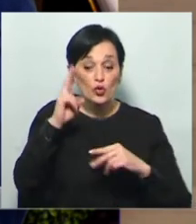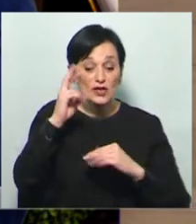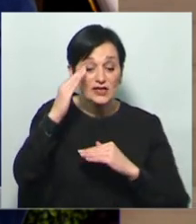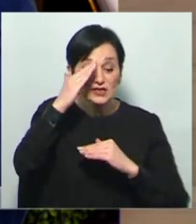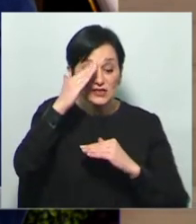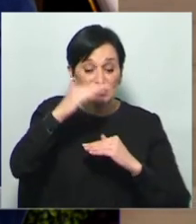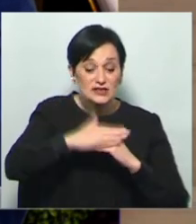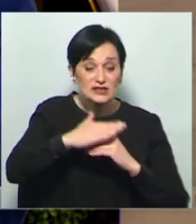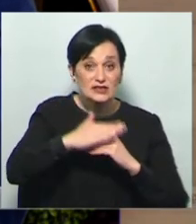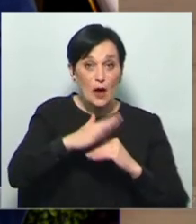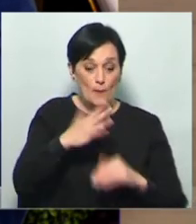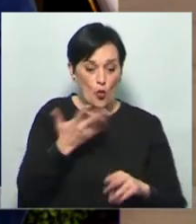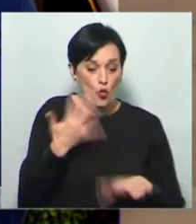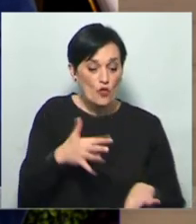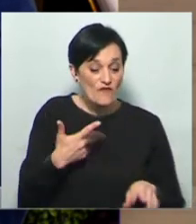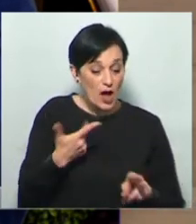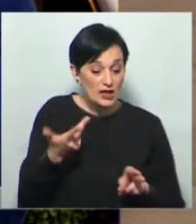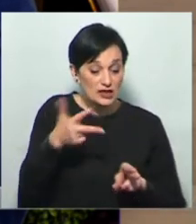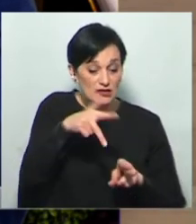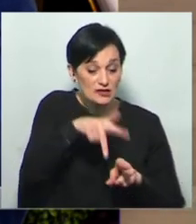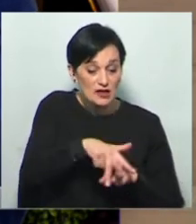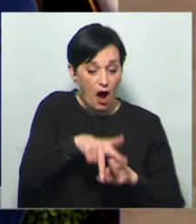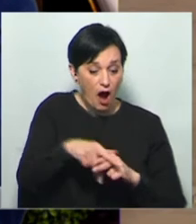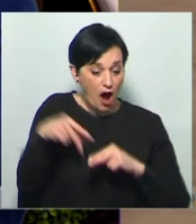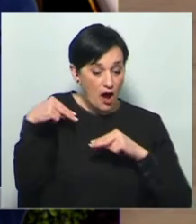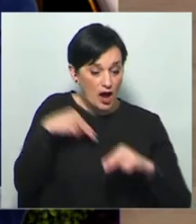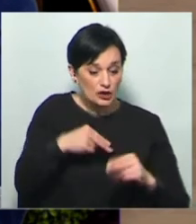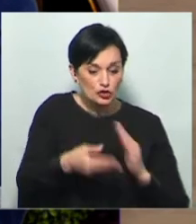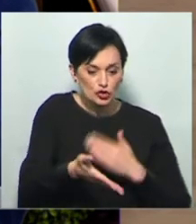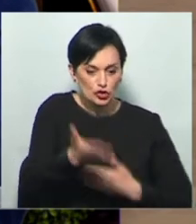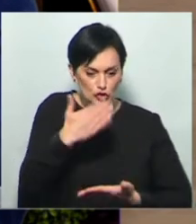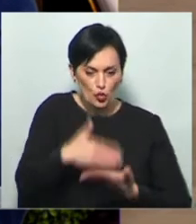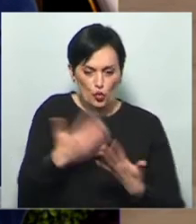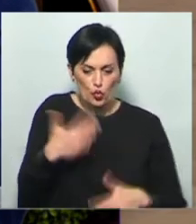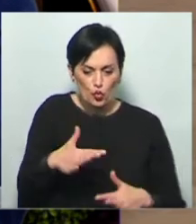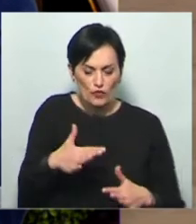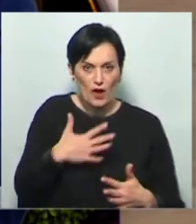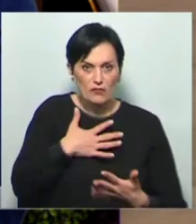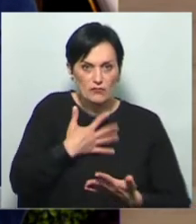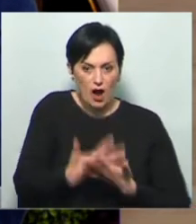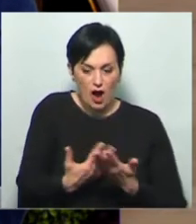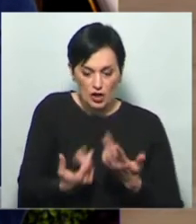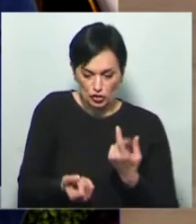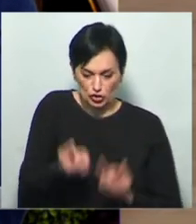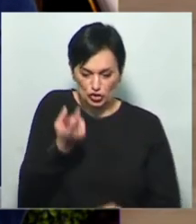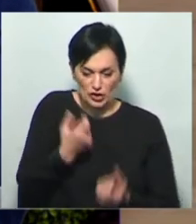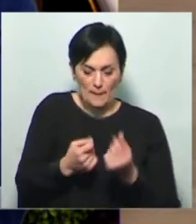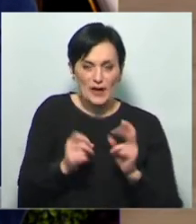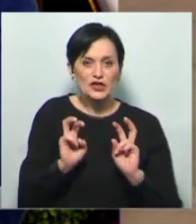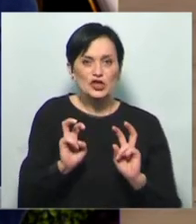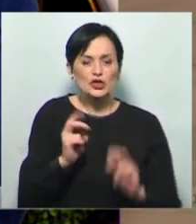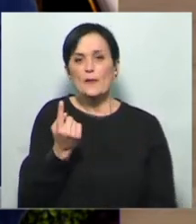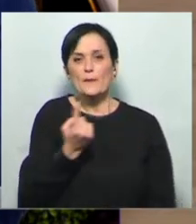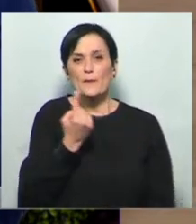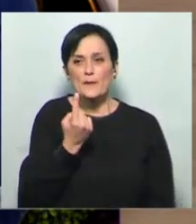დატვირთვის შემდეგ აქტიურდება ყველა ეს სიმპტომები და შემდგომ უკვე ჩდება პირველი ნიშნები როგორც